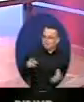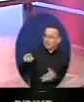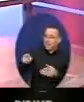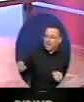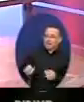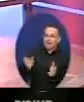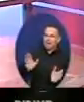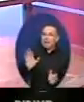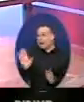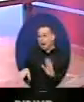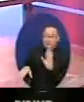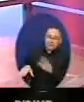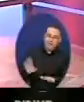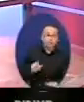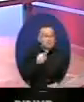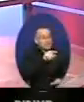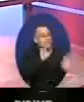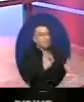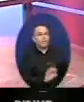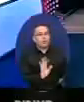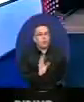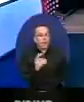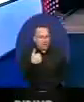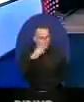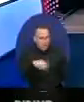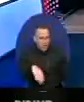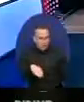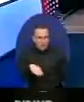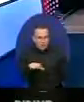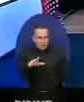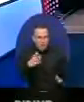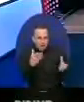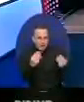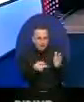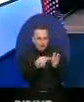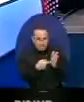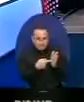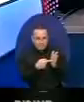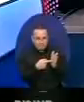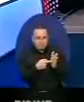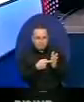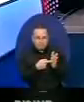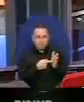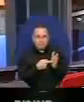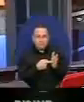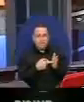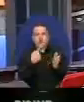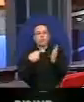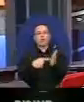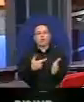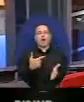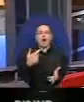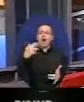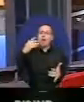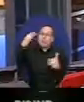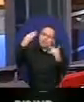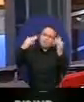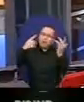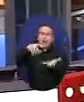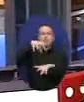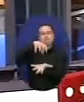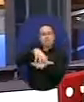בדיוק גם וגם. זה בדיוק הדבר, הבינה, אנחנו גם תופסים הרבה פעמים, נגיד, מחשבות על מרכז של משהו. אז הרבה